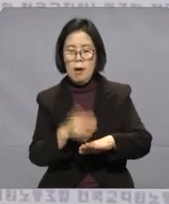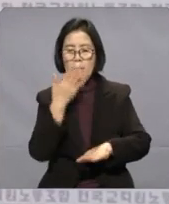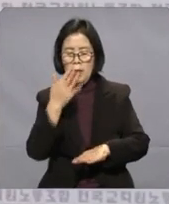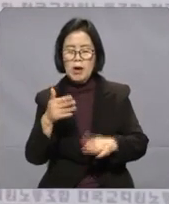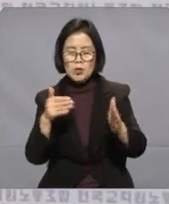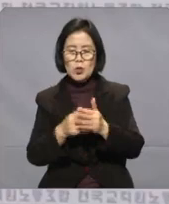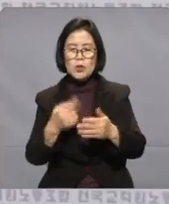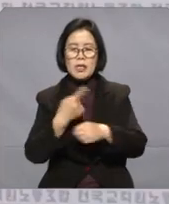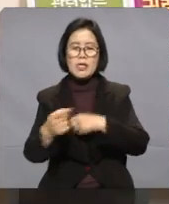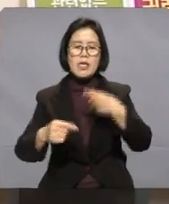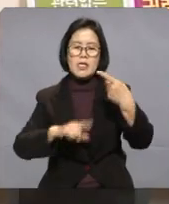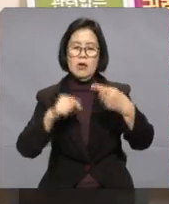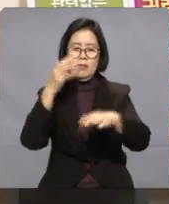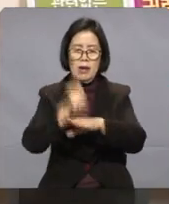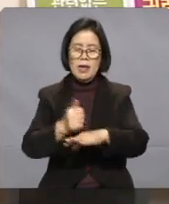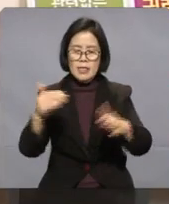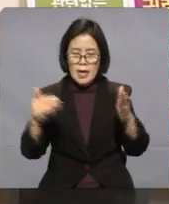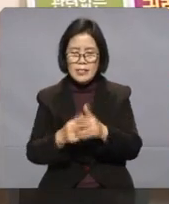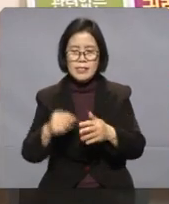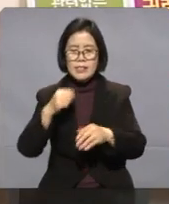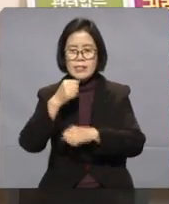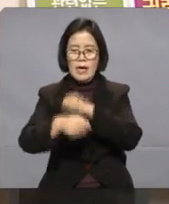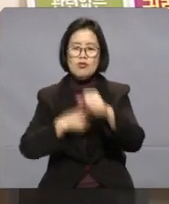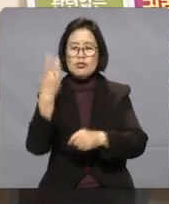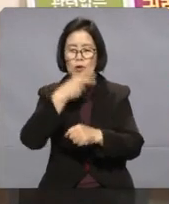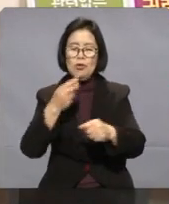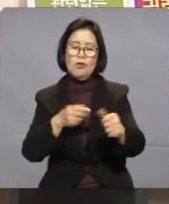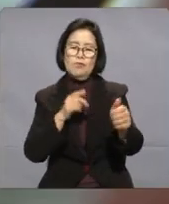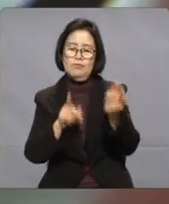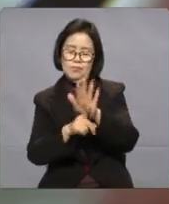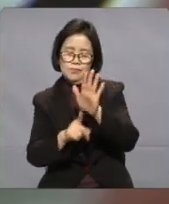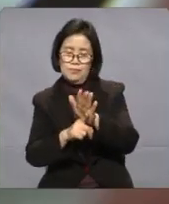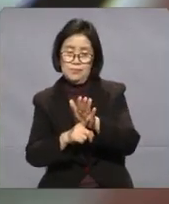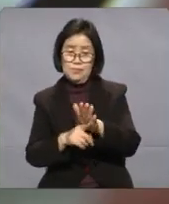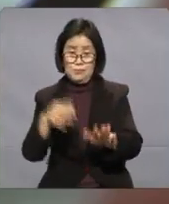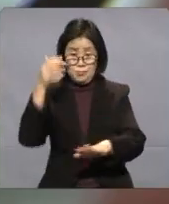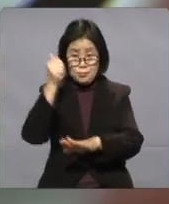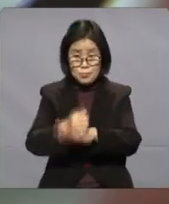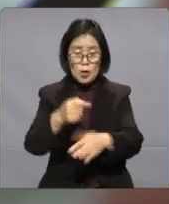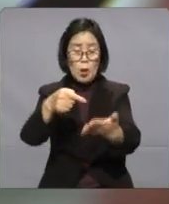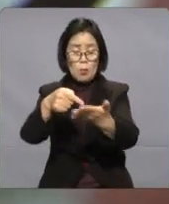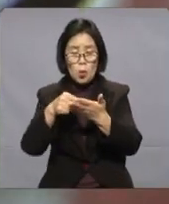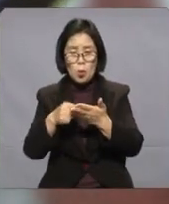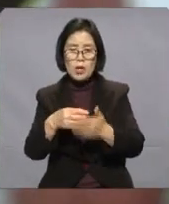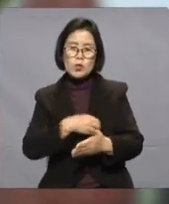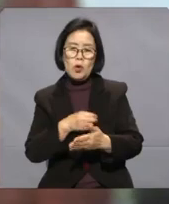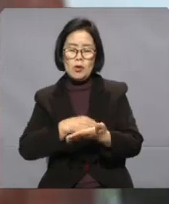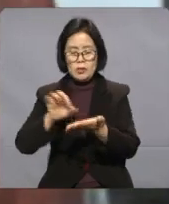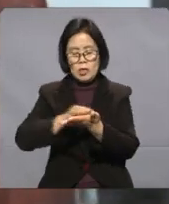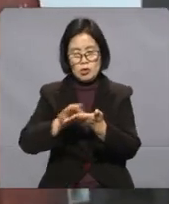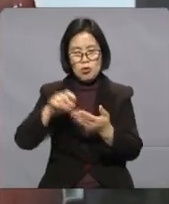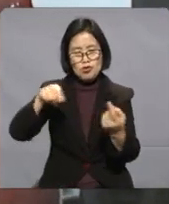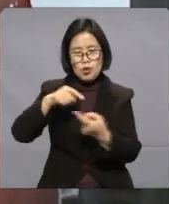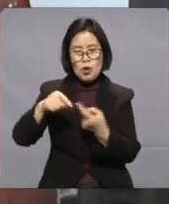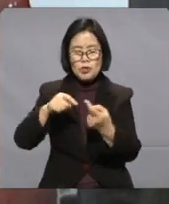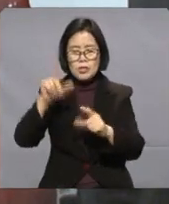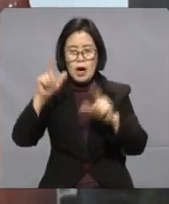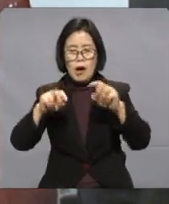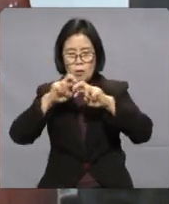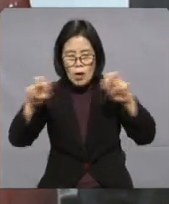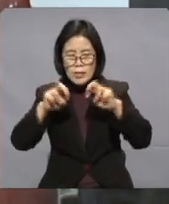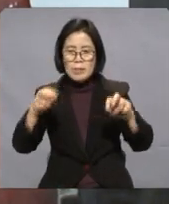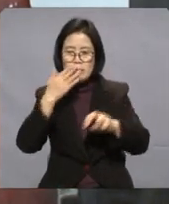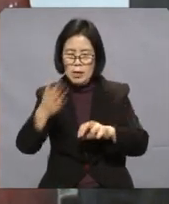1월 말까지 자율 점검을 안내합니다 또 조치 결과를 보고해 조합원이 재정운용 상황을 확인할 수 있도록